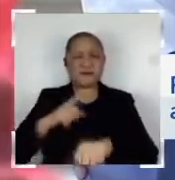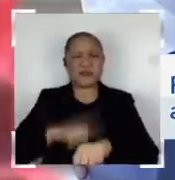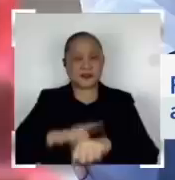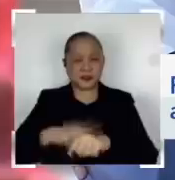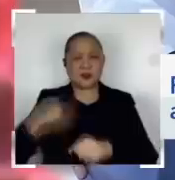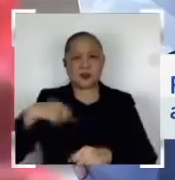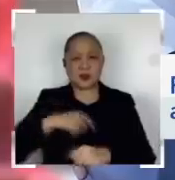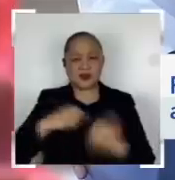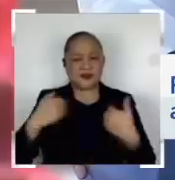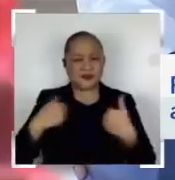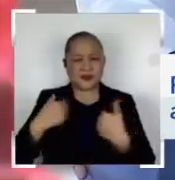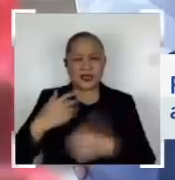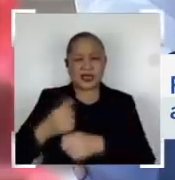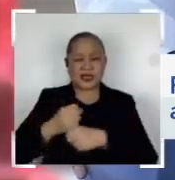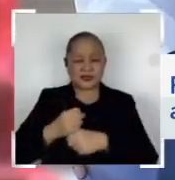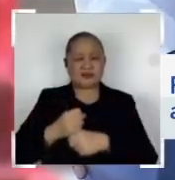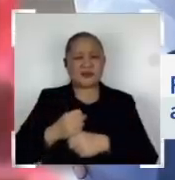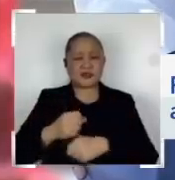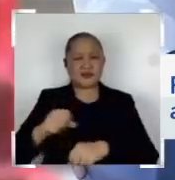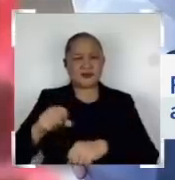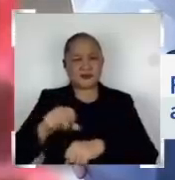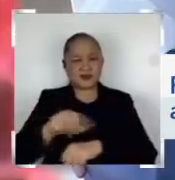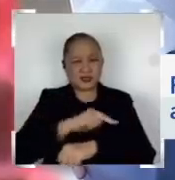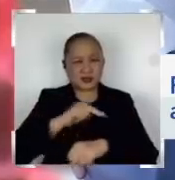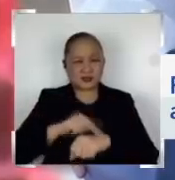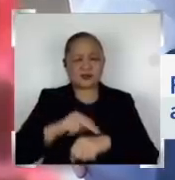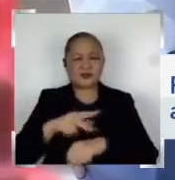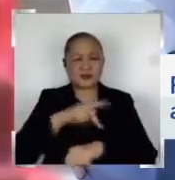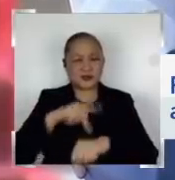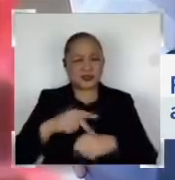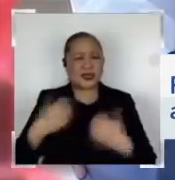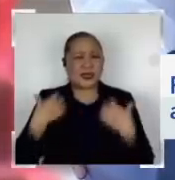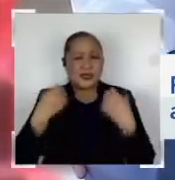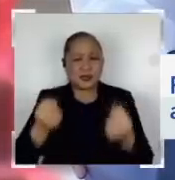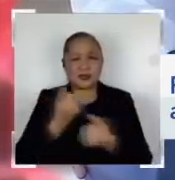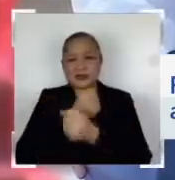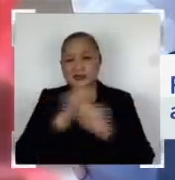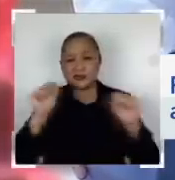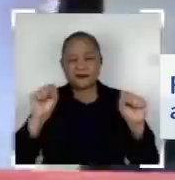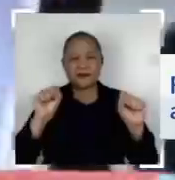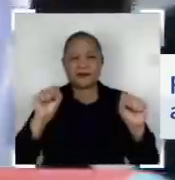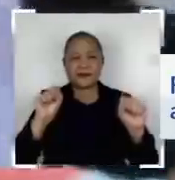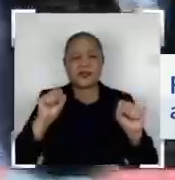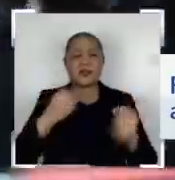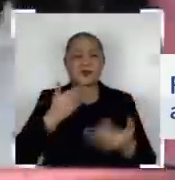a nation's health, safety, and wellness.